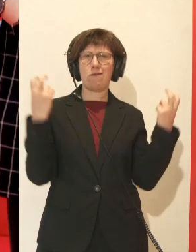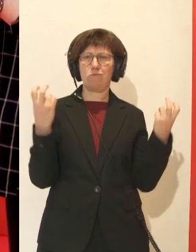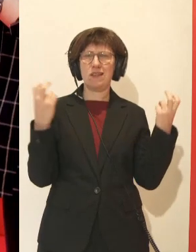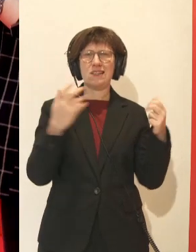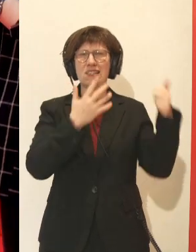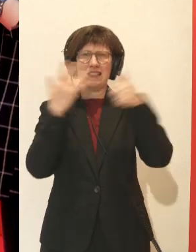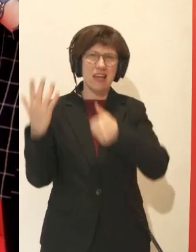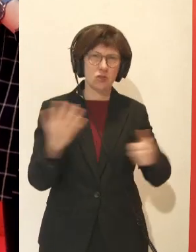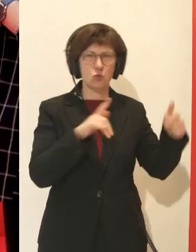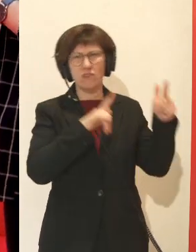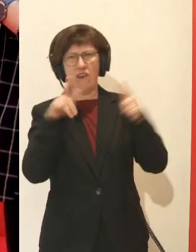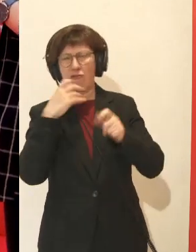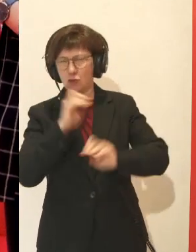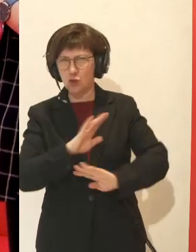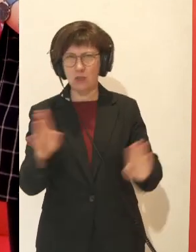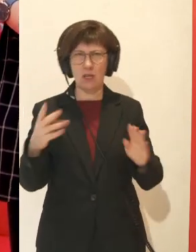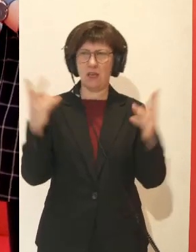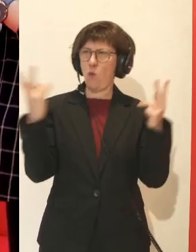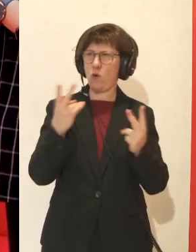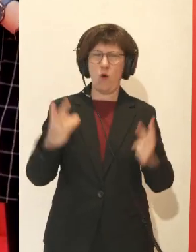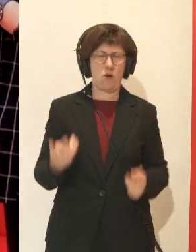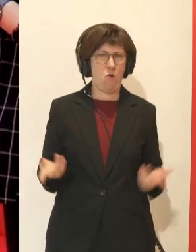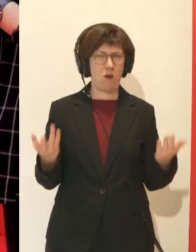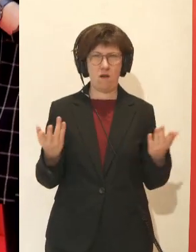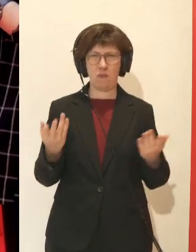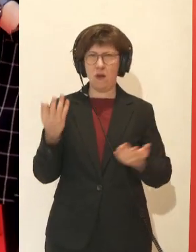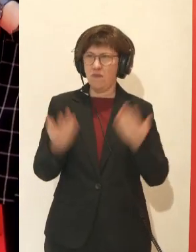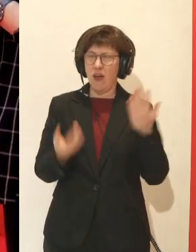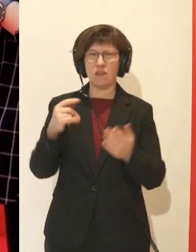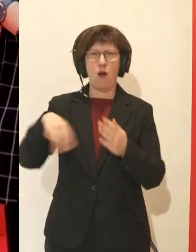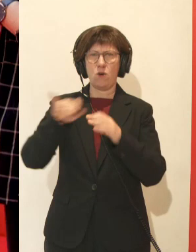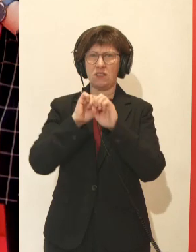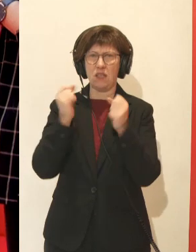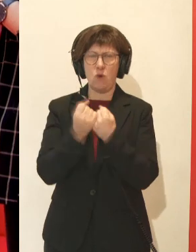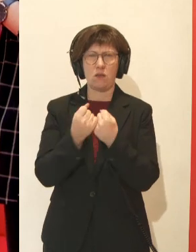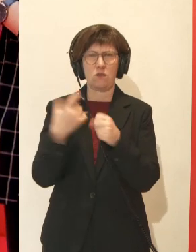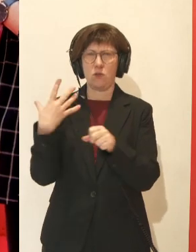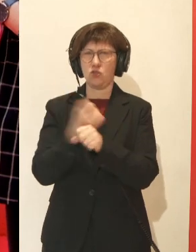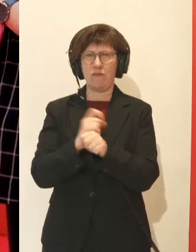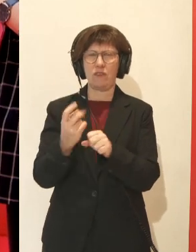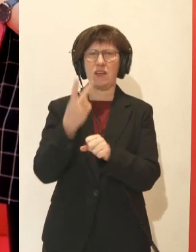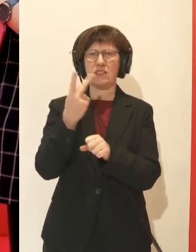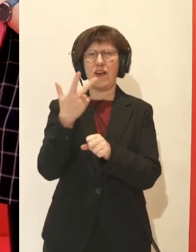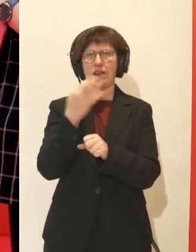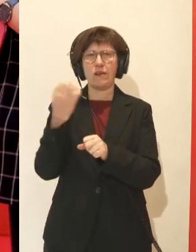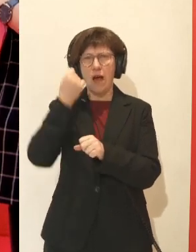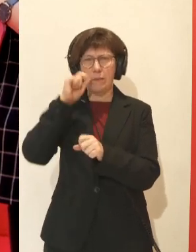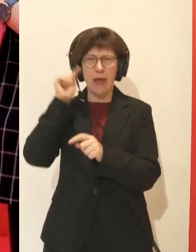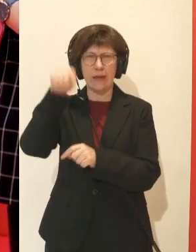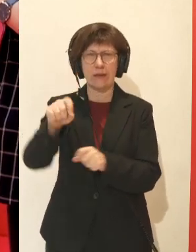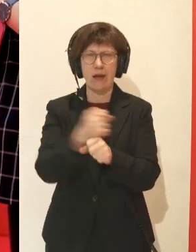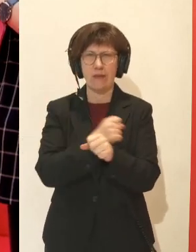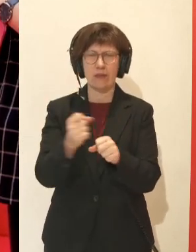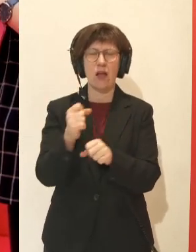nicht 6 Stunden nach Berlin fahren will oder weil man vielleicht auch von den Umständen her gar nicht mal eben für 2-3 Tage nach Berlin kann. Oder wir haben